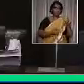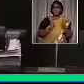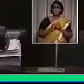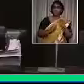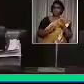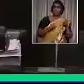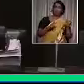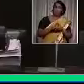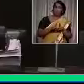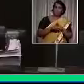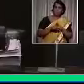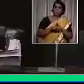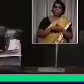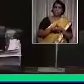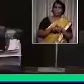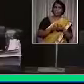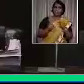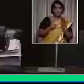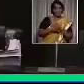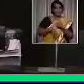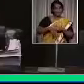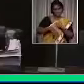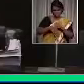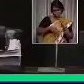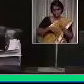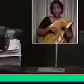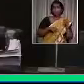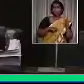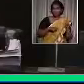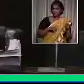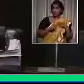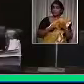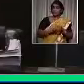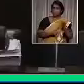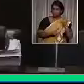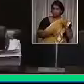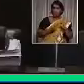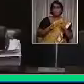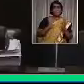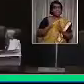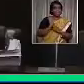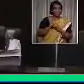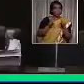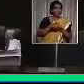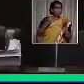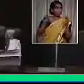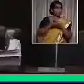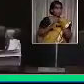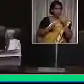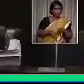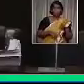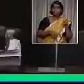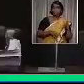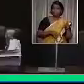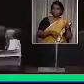போல கடந்த காலங்களிலே நான் இந்த ஜனாதிபதி பிரதமராக இருந்த பொழுது வடக்கு கிழக்கிலே பல அபிவிருத்திகளை TFR என்ற ஒரு செயல்பாட்டினராக செய்தோம். அதற்கான